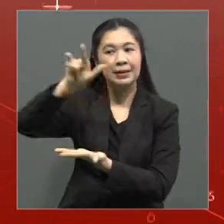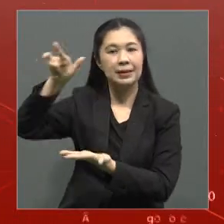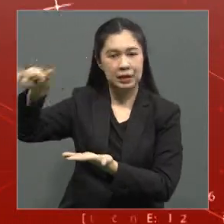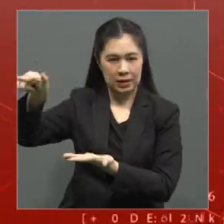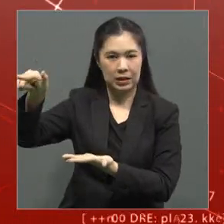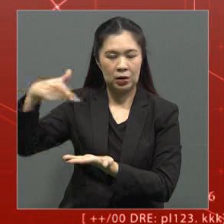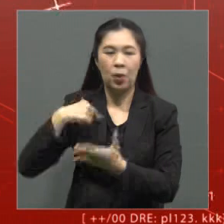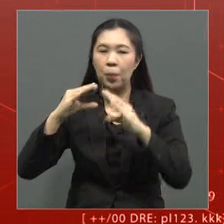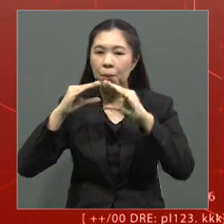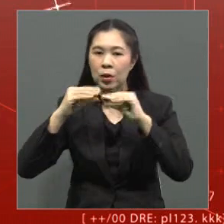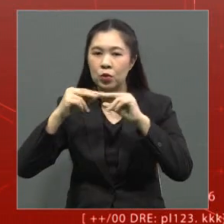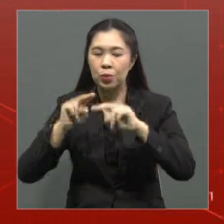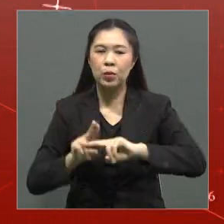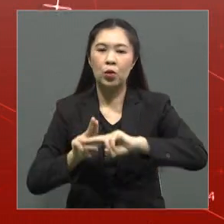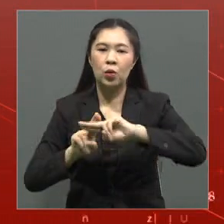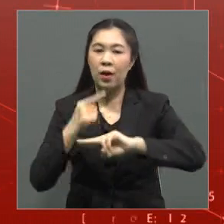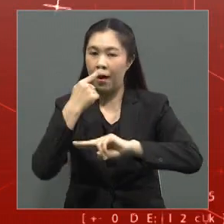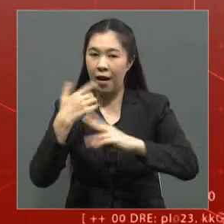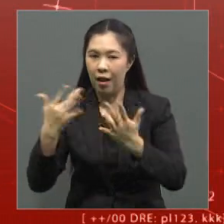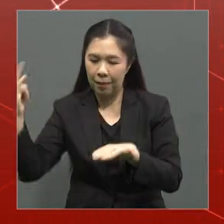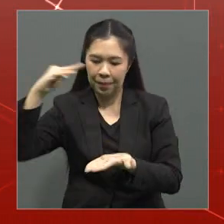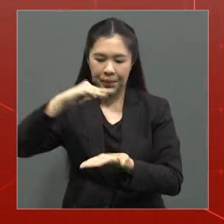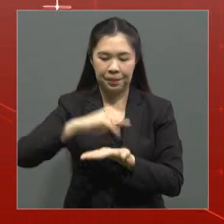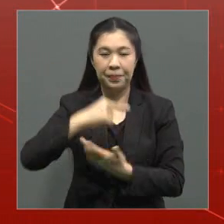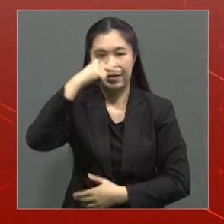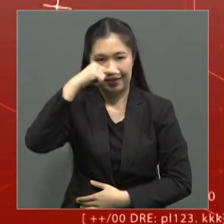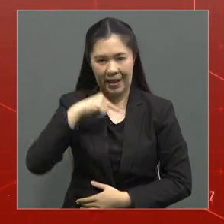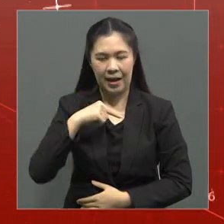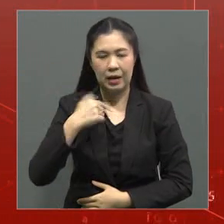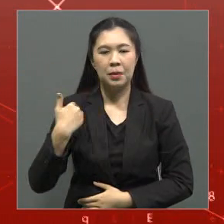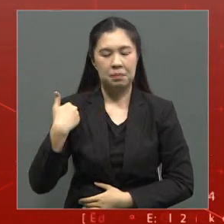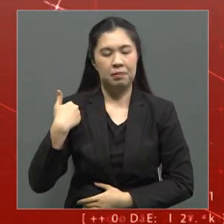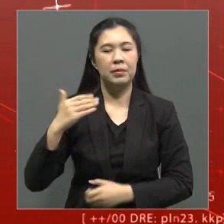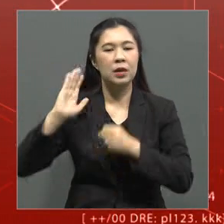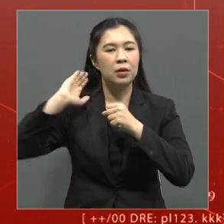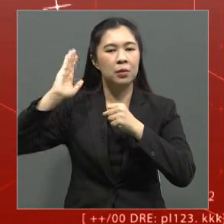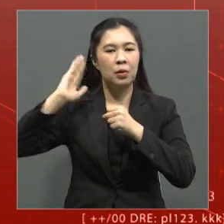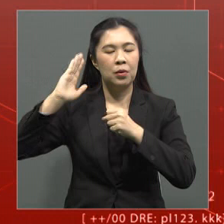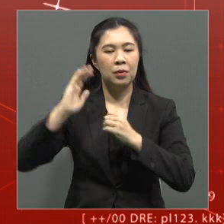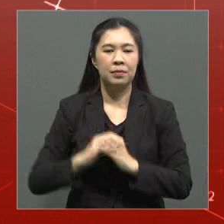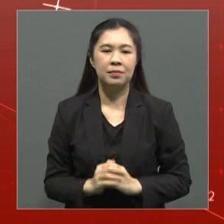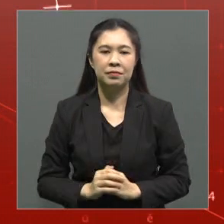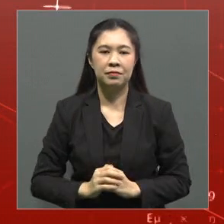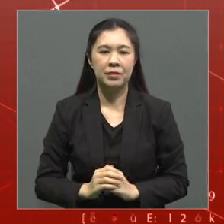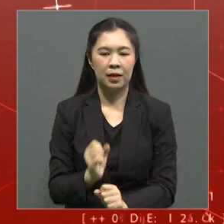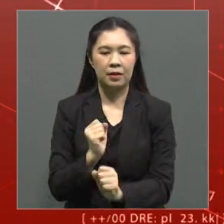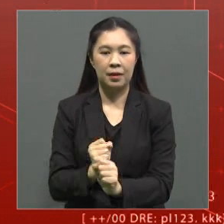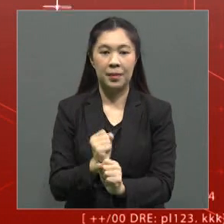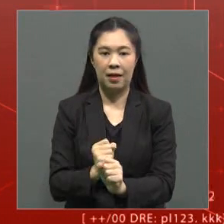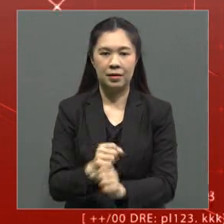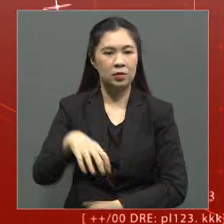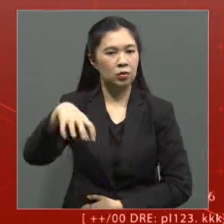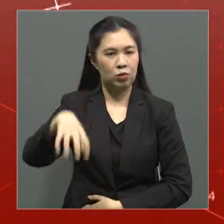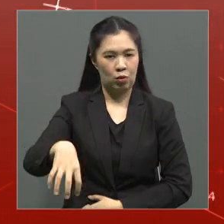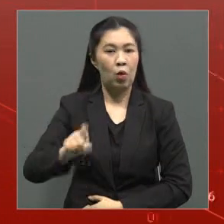สมาพันธ์สมาพันธรัฐสวิสและกลับถึงประเทศไทยเนี่ยให้สัมภาษณ์เลยนะครับย้ำเลยว่าหน่วยงานที่เกี่ยวข้อง